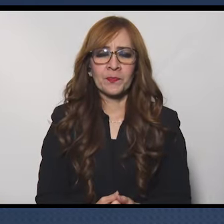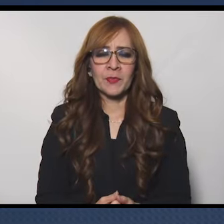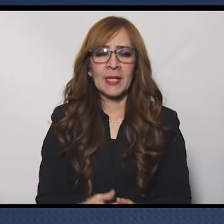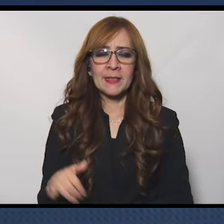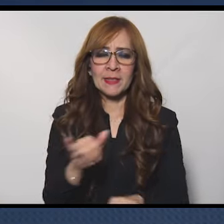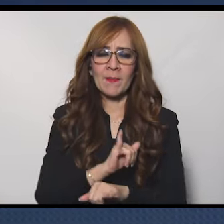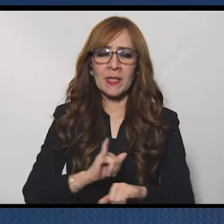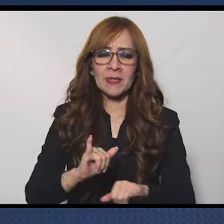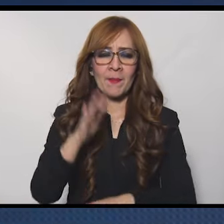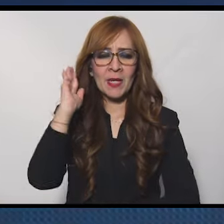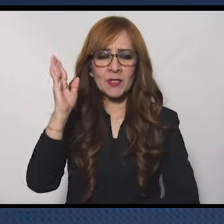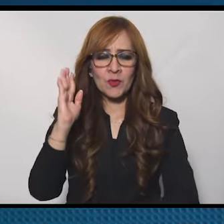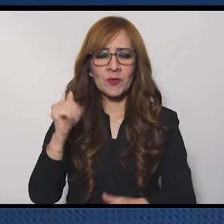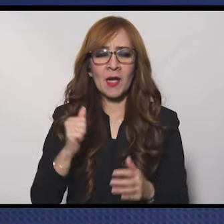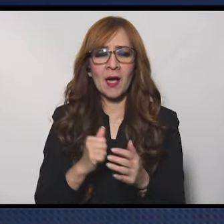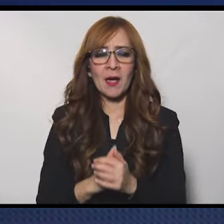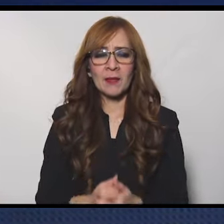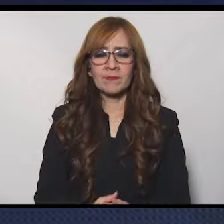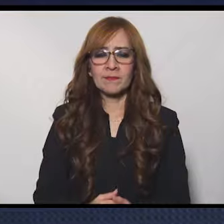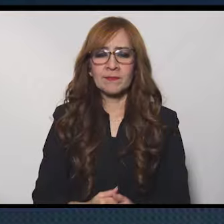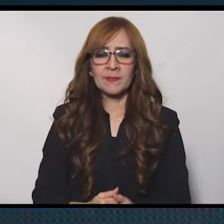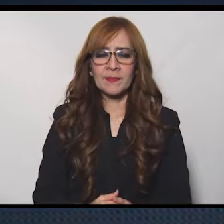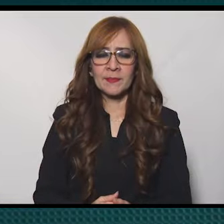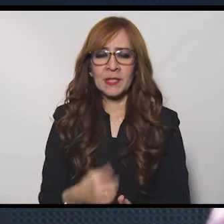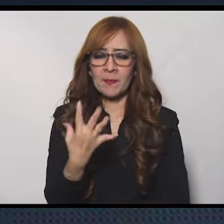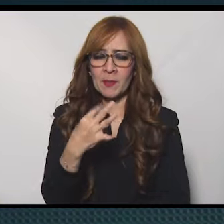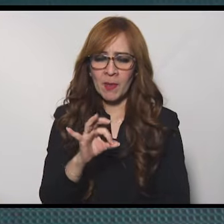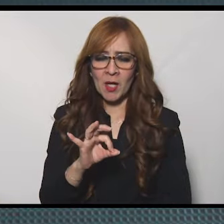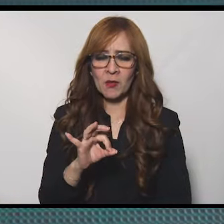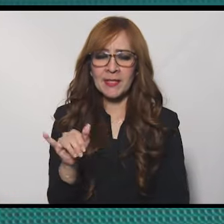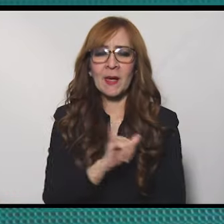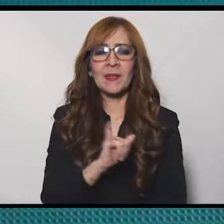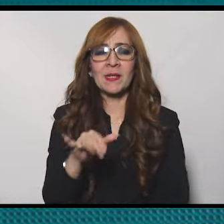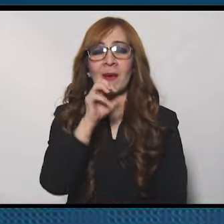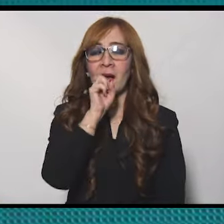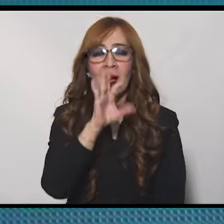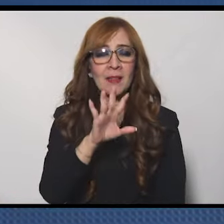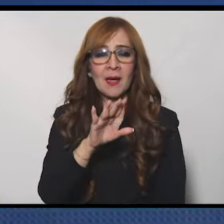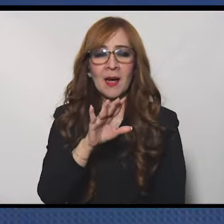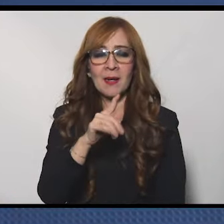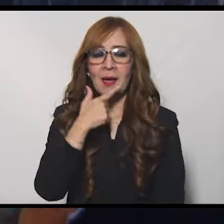Yang sama-sama sudah disegarkan. In Jesus' name we pray. Yang sama-sama katakan,